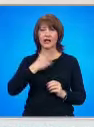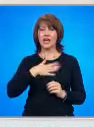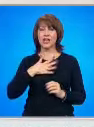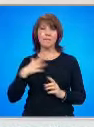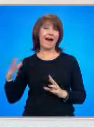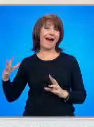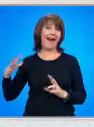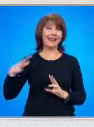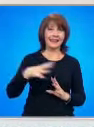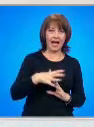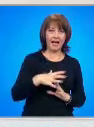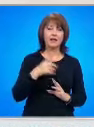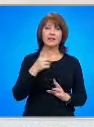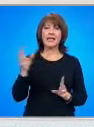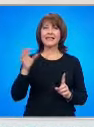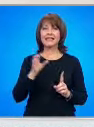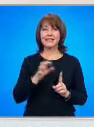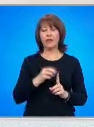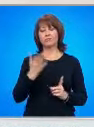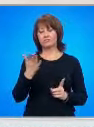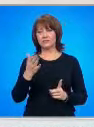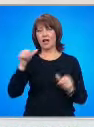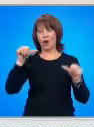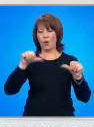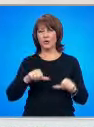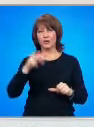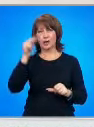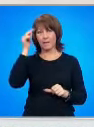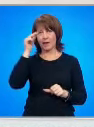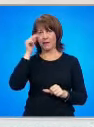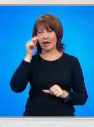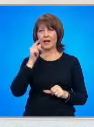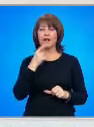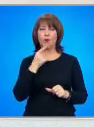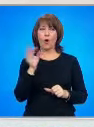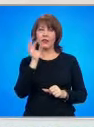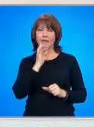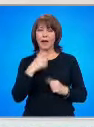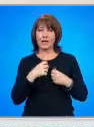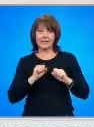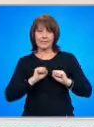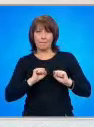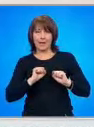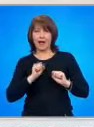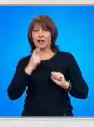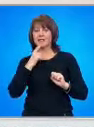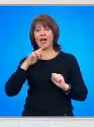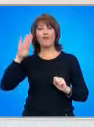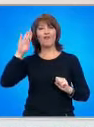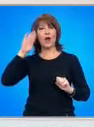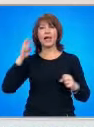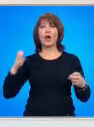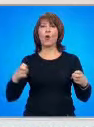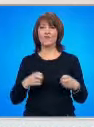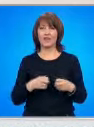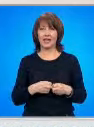хибридна атака, която цели да злепостави България, но няма пряка заплаха за въвличането ни във военен конфликт. Димитър Стоянов говори